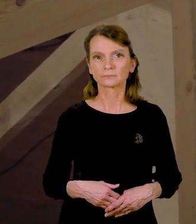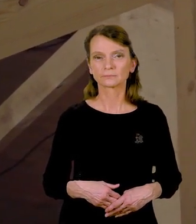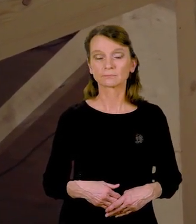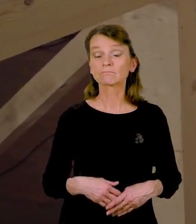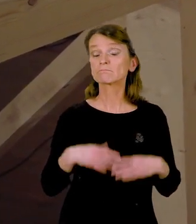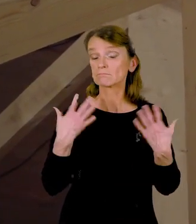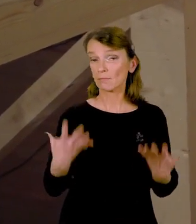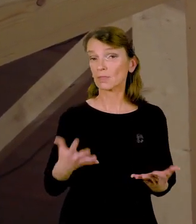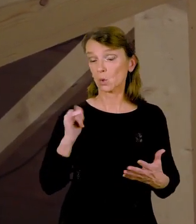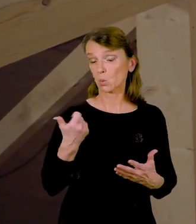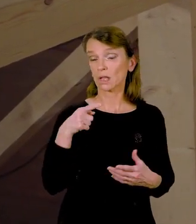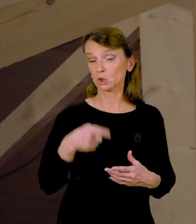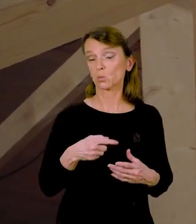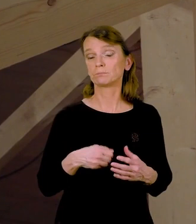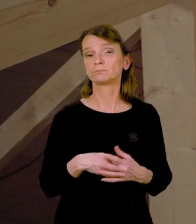Tako je to.